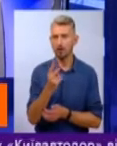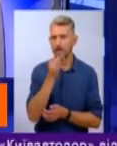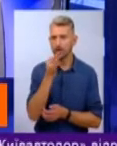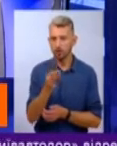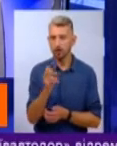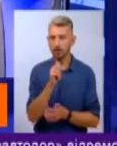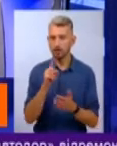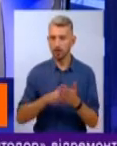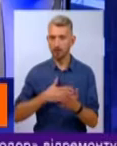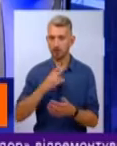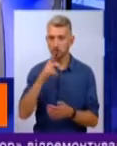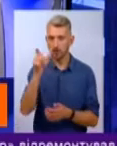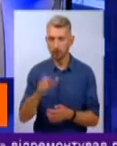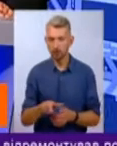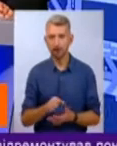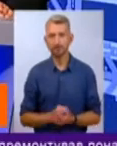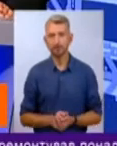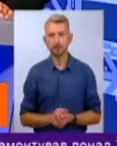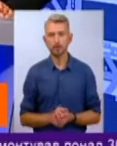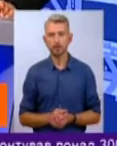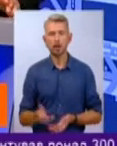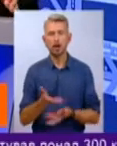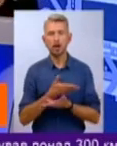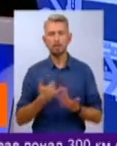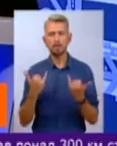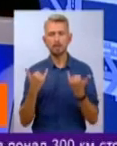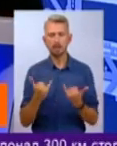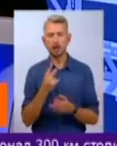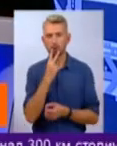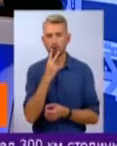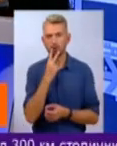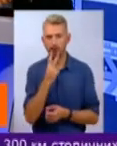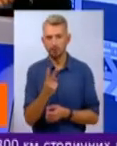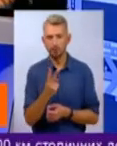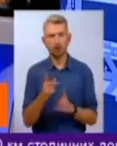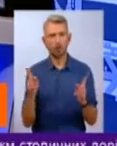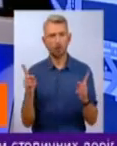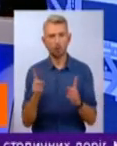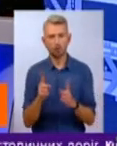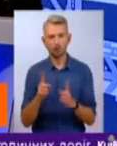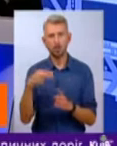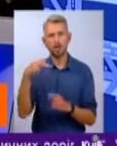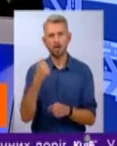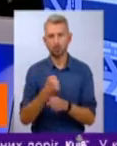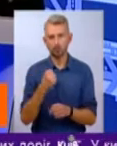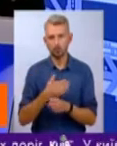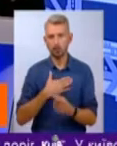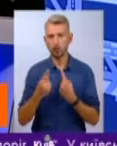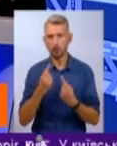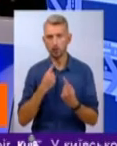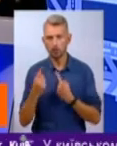на запитання нашого глядача. Ну, а ми зараз подивимося, коротку перерву зробимо у нашій розмові.